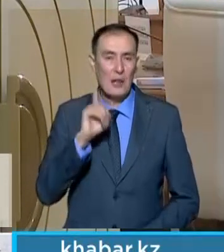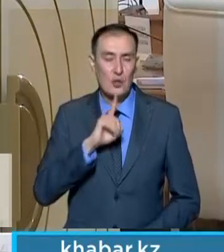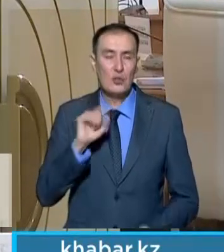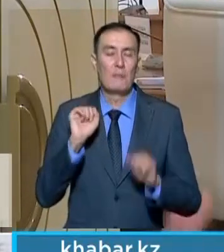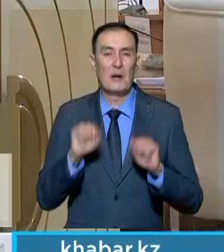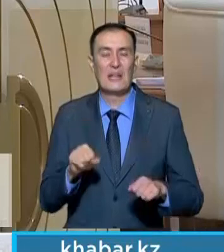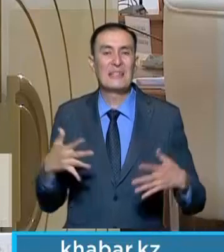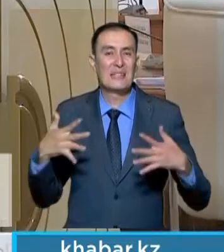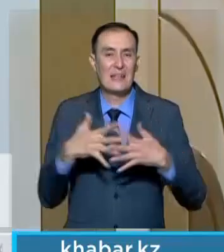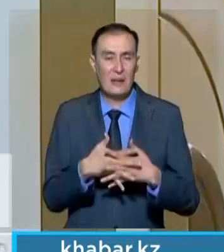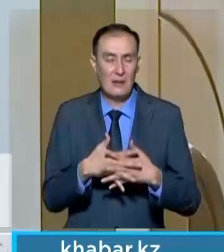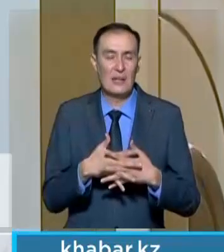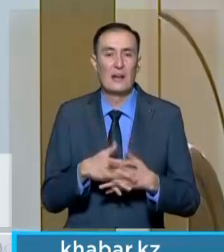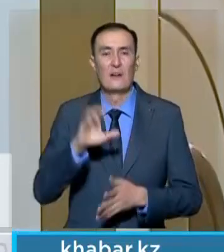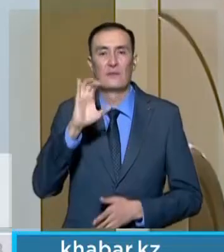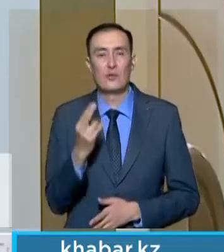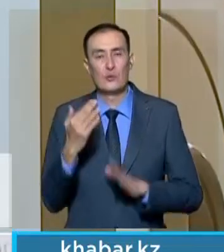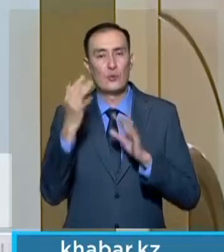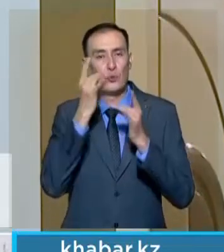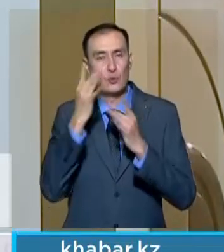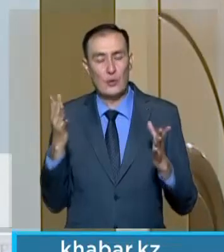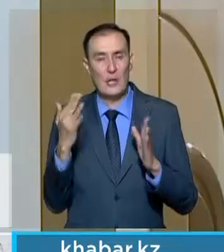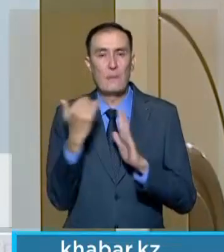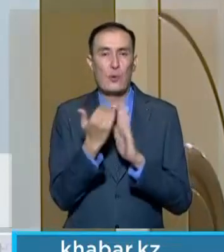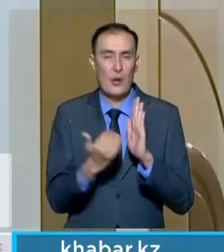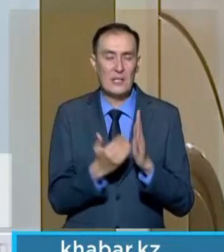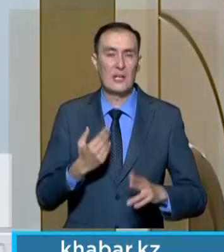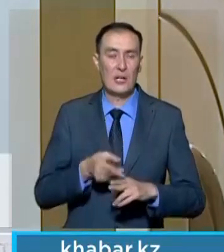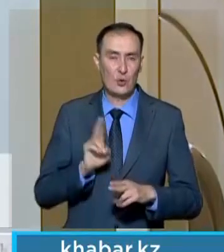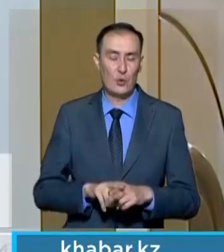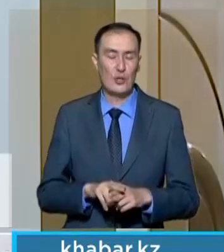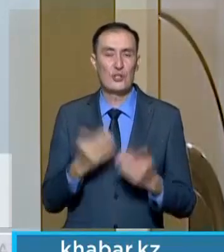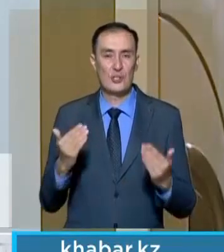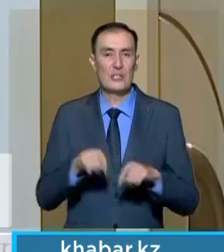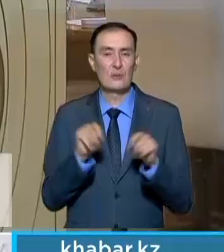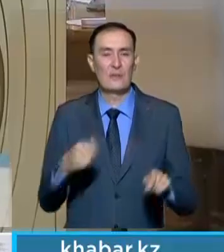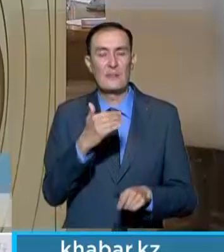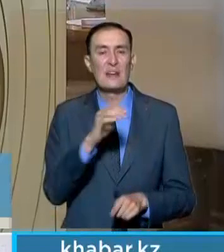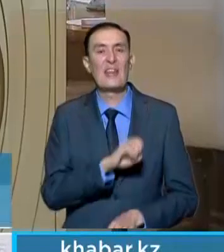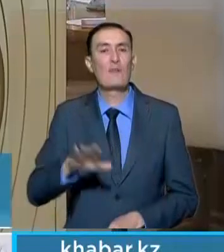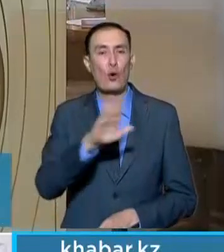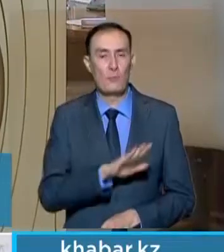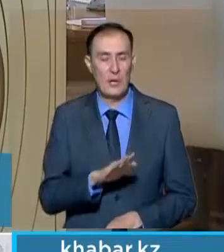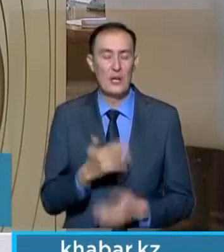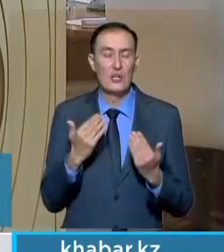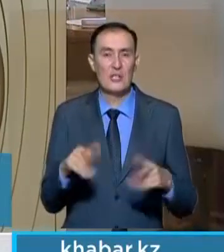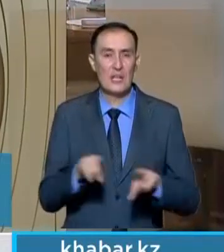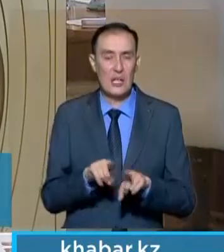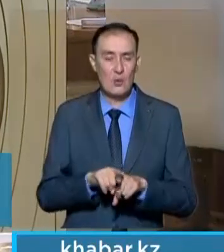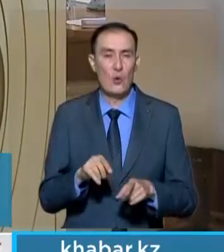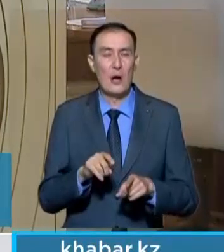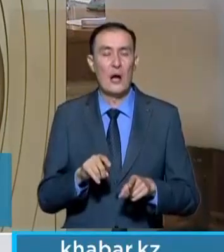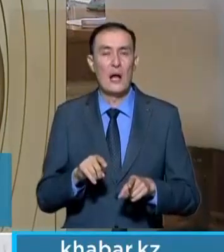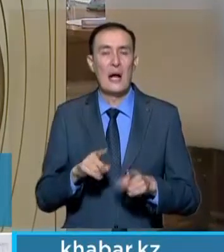могла быть интегрирована в те социальные, культурные и гуманитарные проекты, которые сегодня создаются Советом Европы. Помимо этого, сейчас у